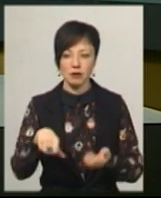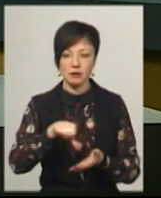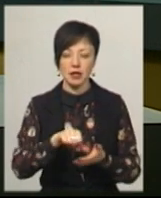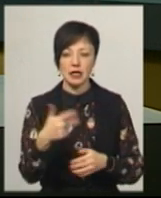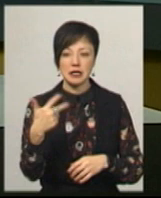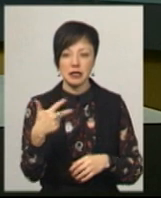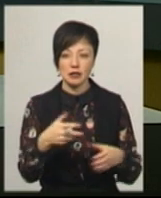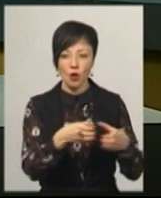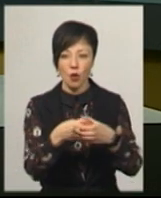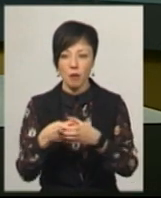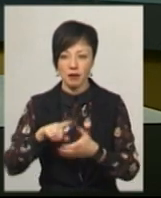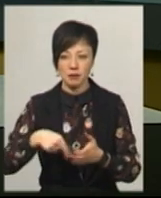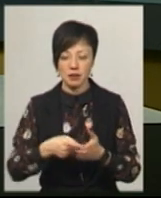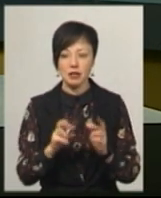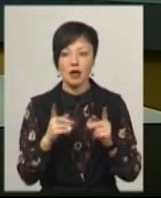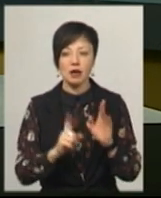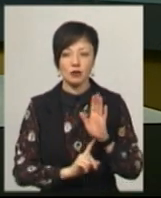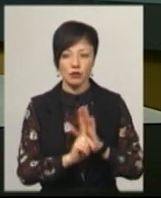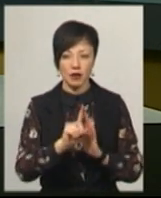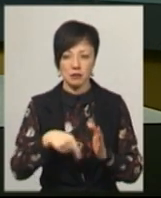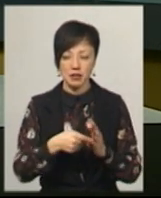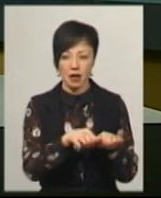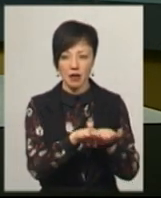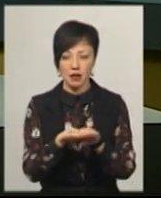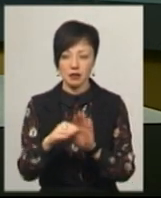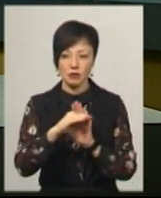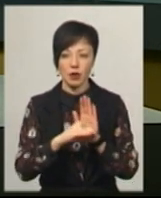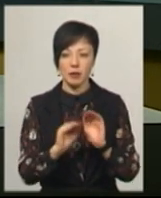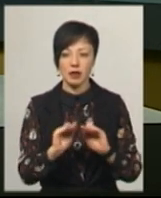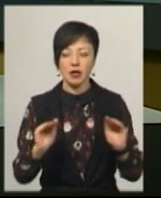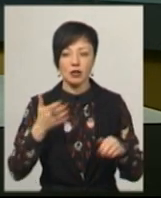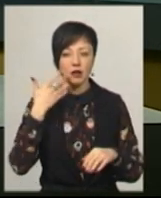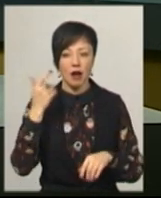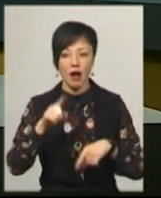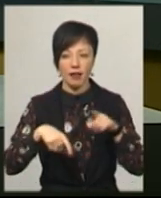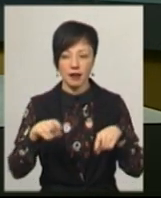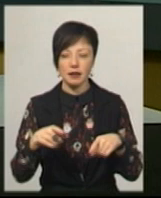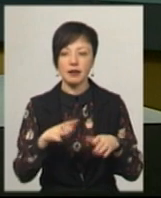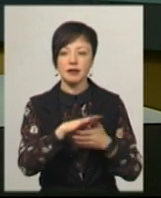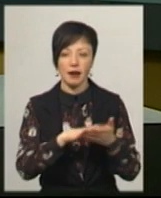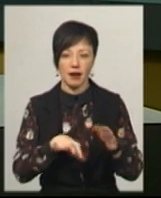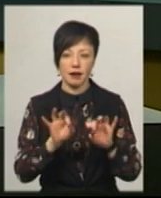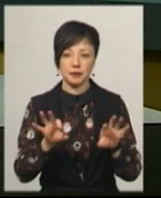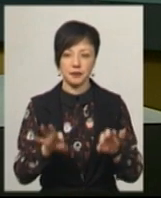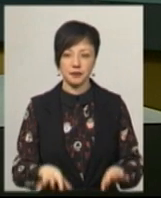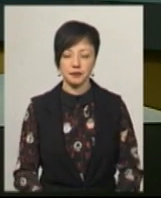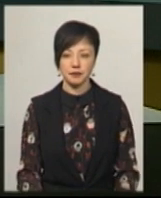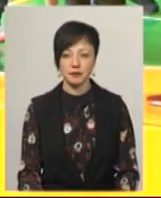участь 30 команд міста. Як стартувала міська ліга за програмою «Дитяча легка атлетика» – далі у сюжеті Андрія